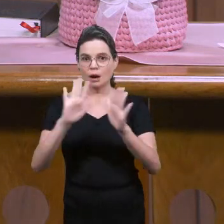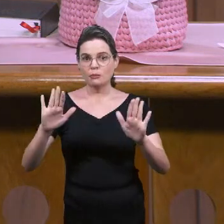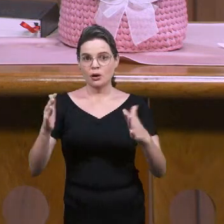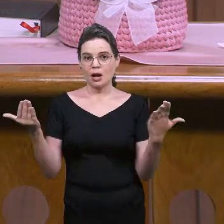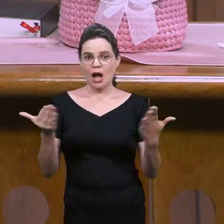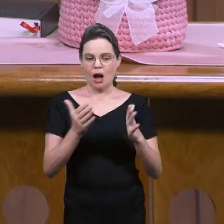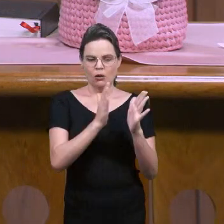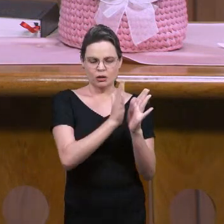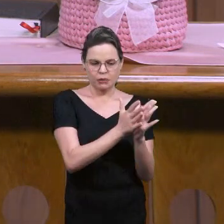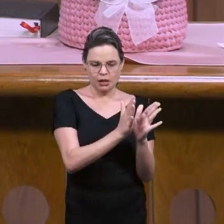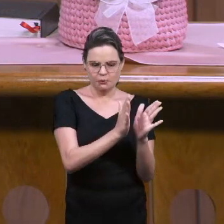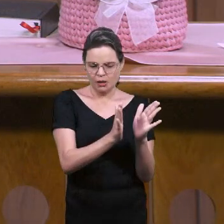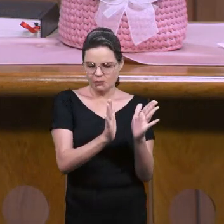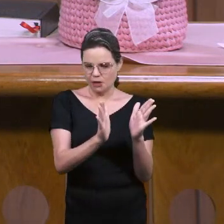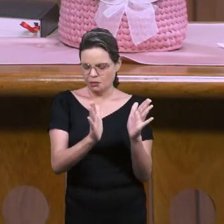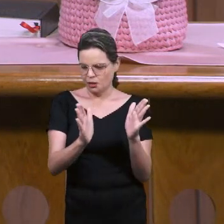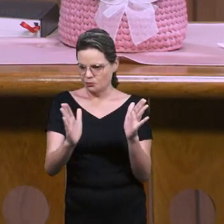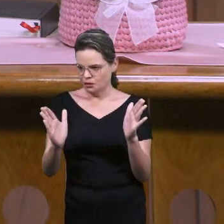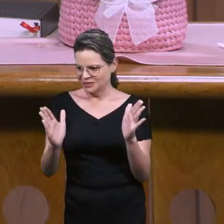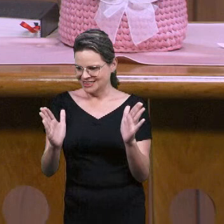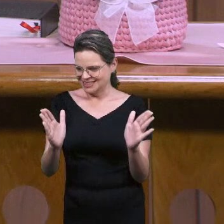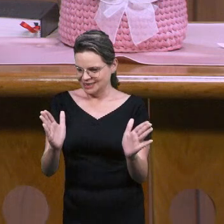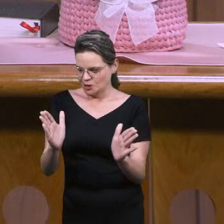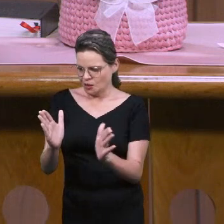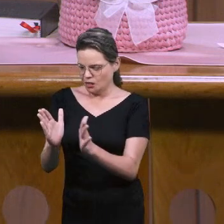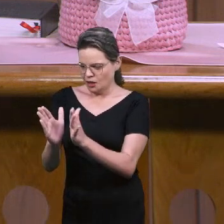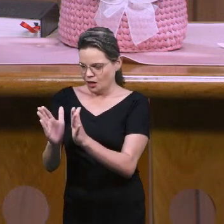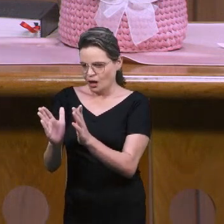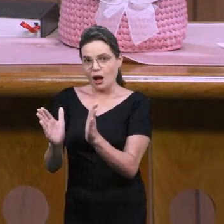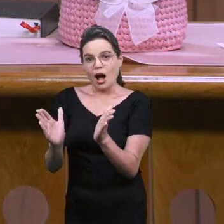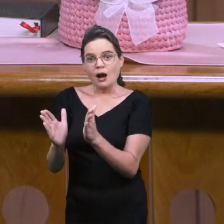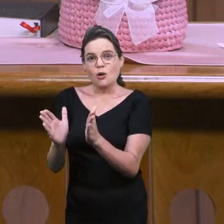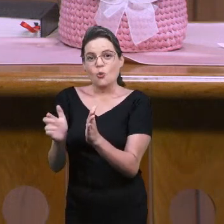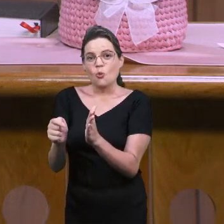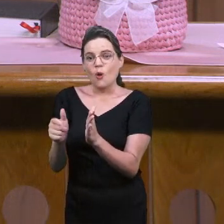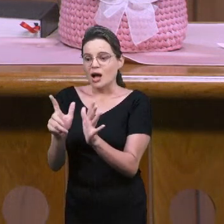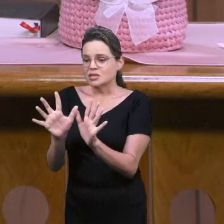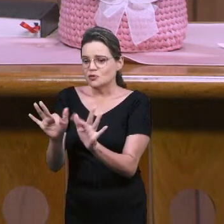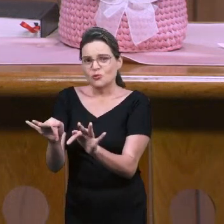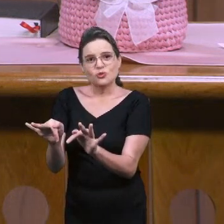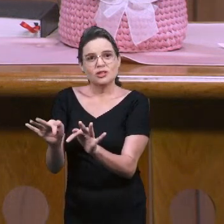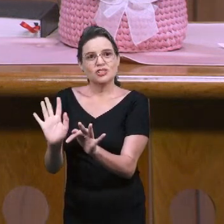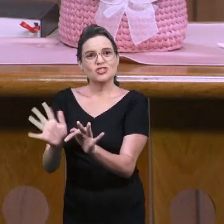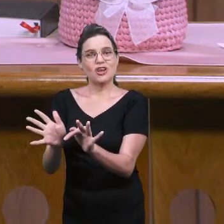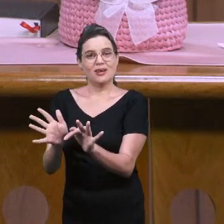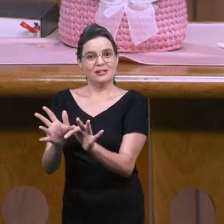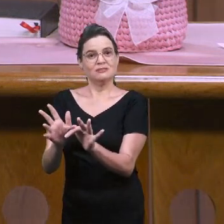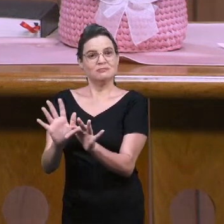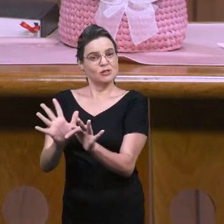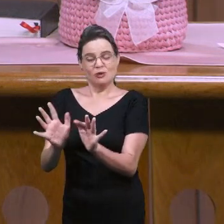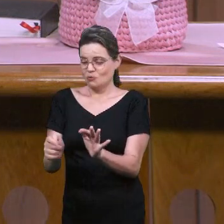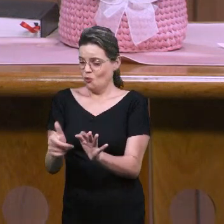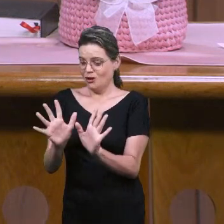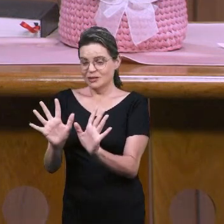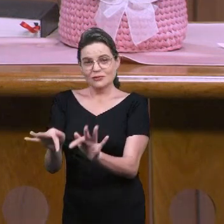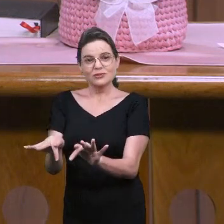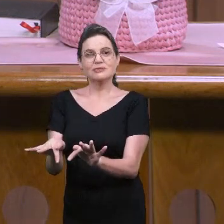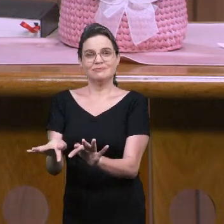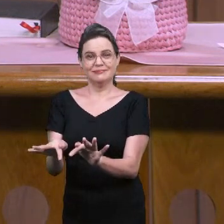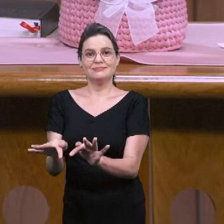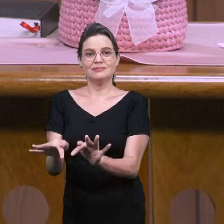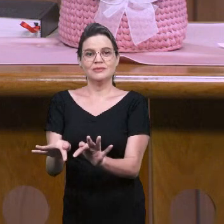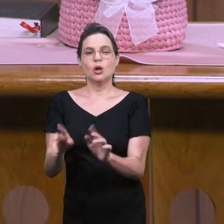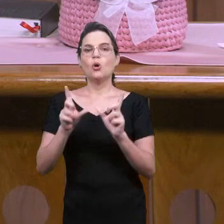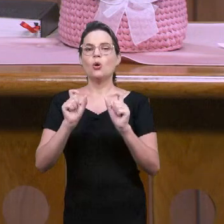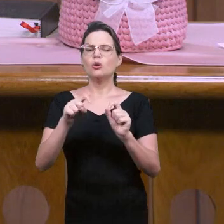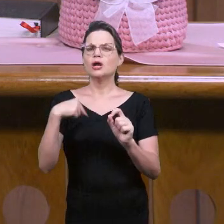passé. Nous sommes maintenant devant une porte qui va se fermer. Donc, qu'est-ce que nous devons